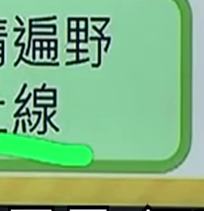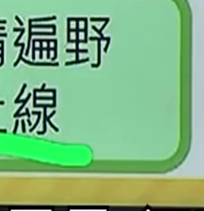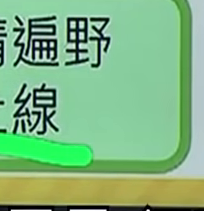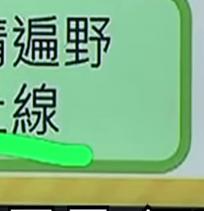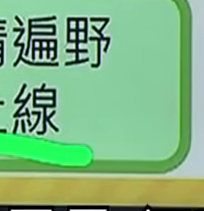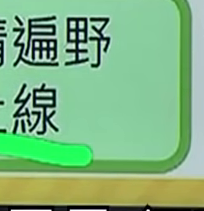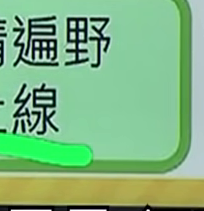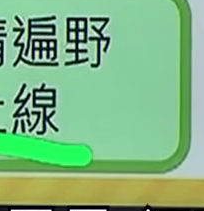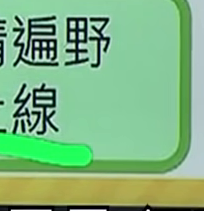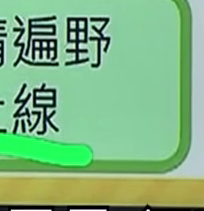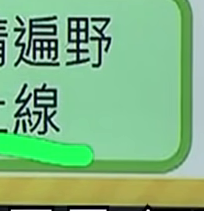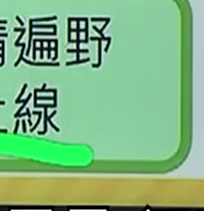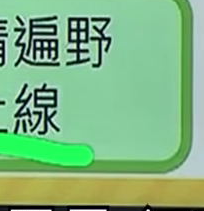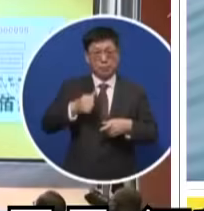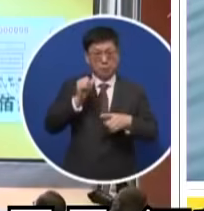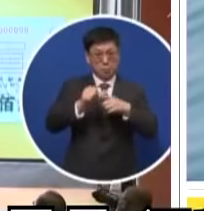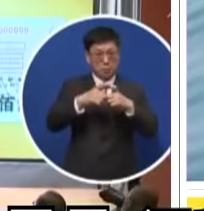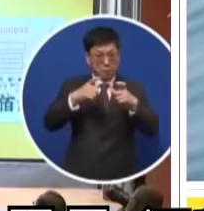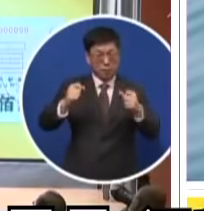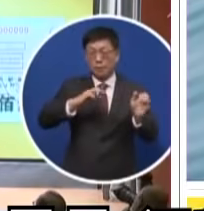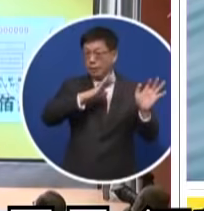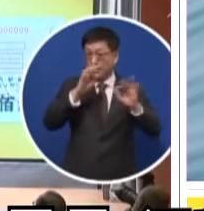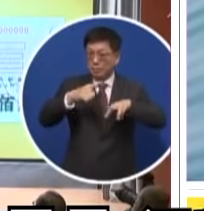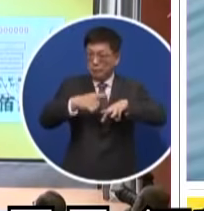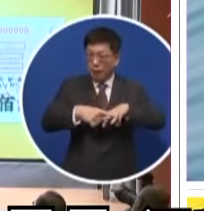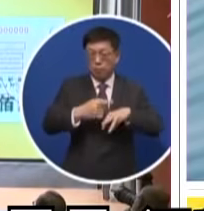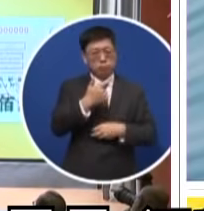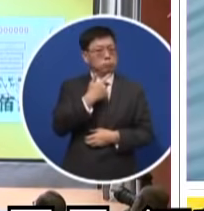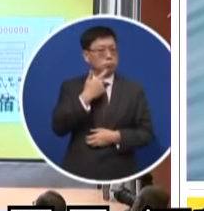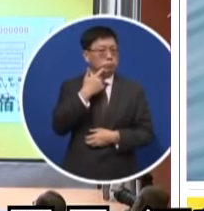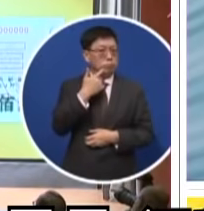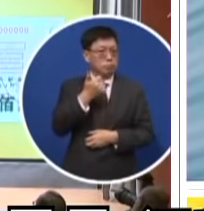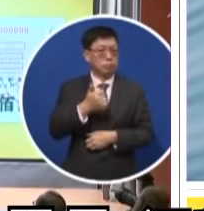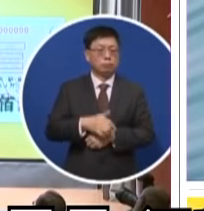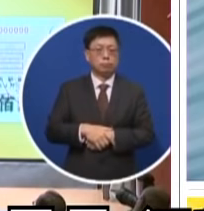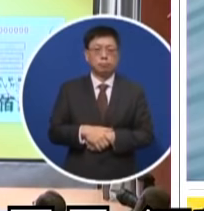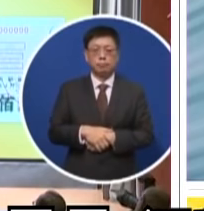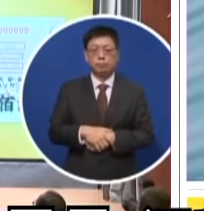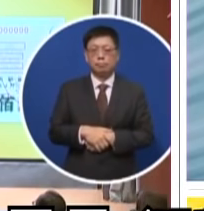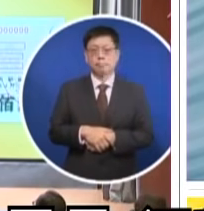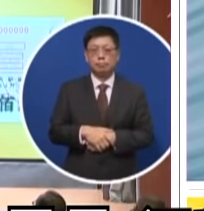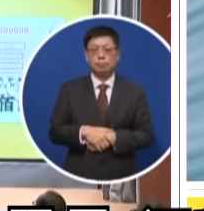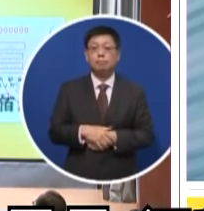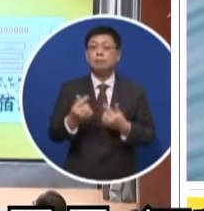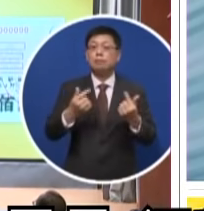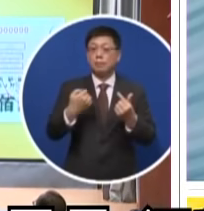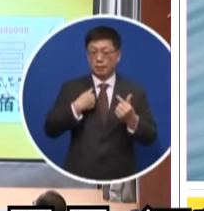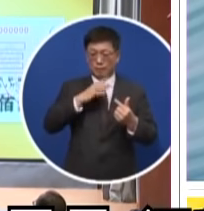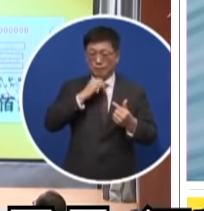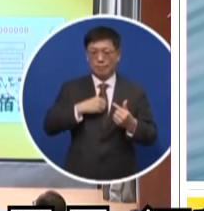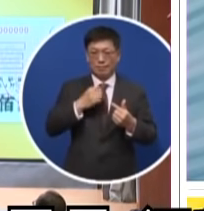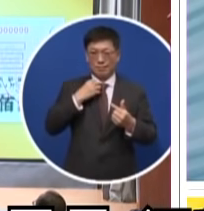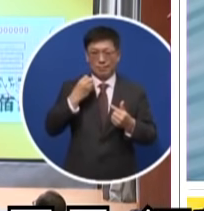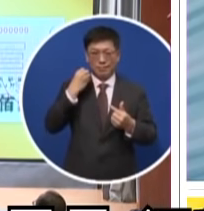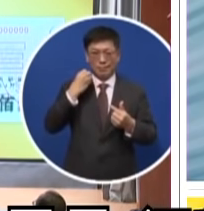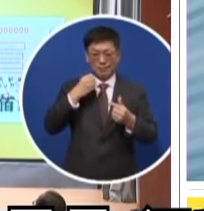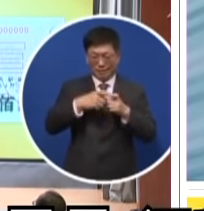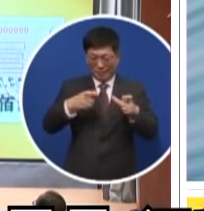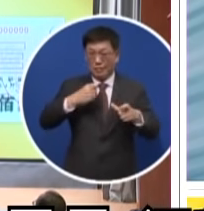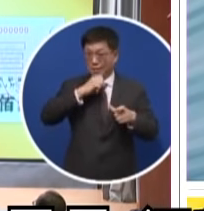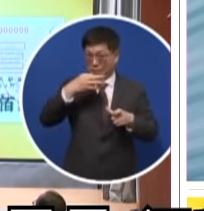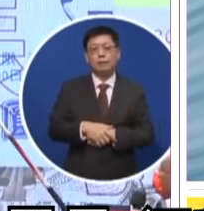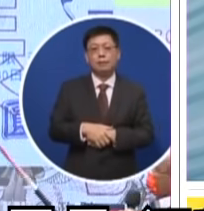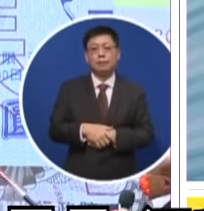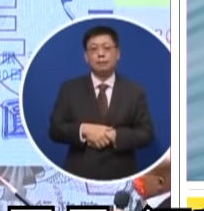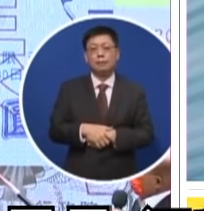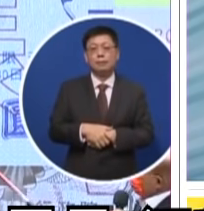长你就是本来就是我们政府的一个单位，你本来就是要来服务我们。 是， 但是我嘛愿意给恁服务啊，可是。没有